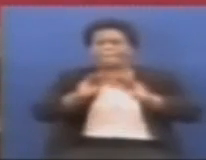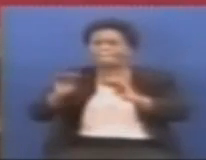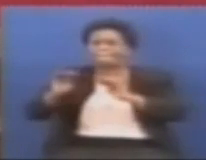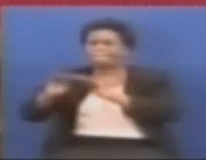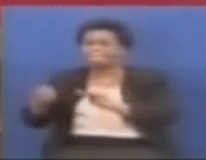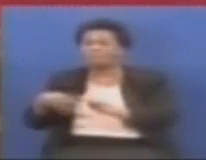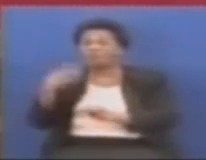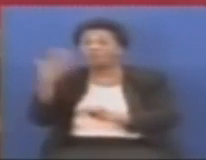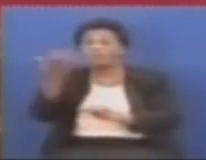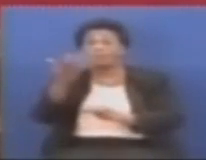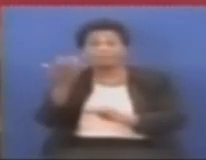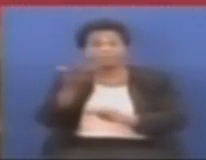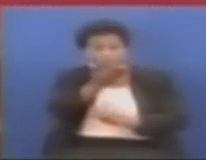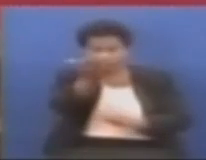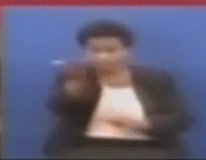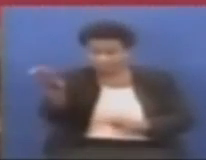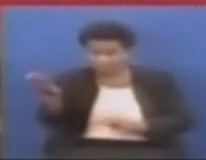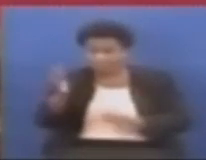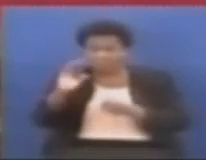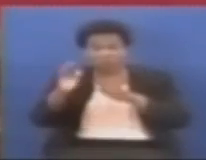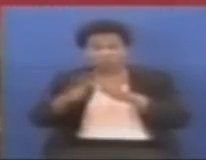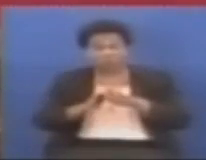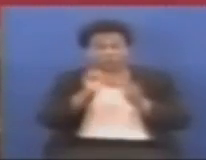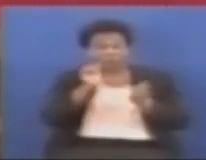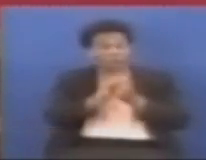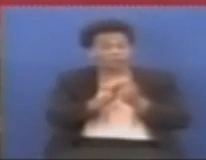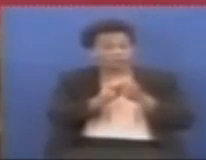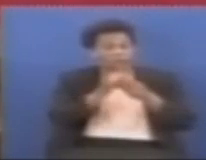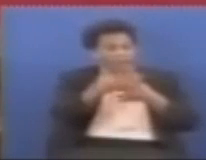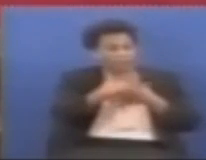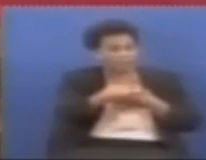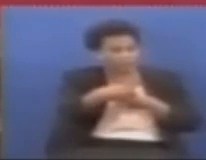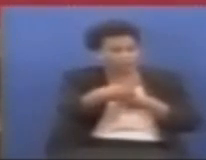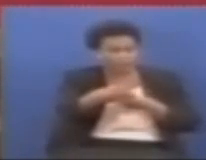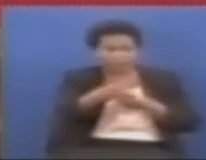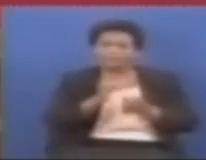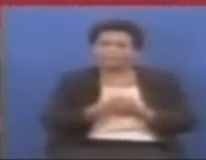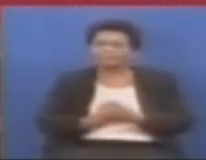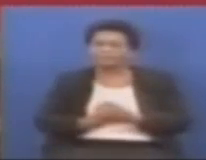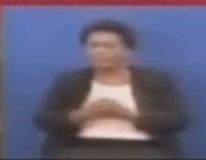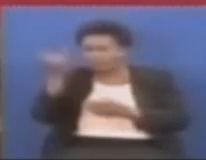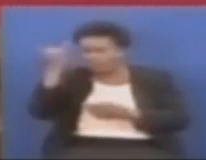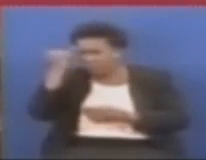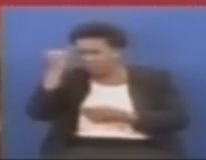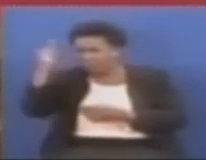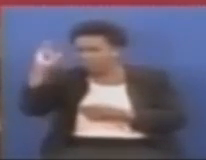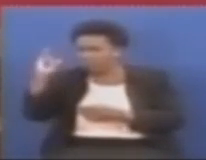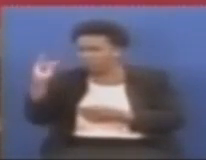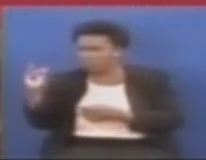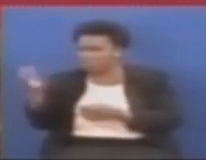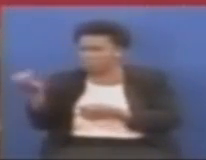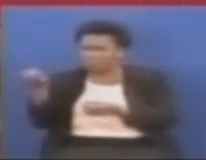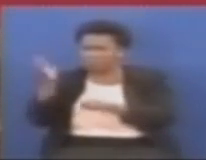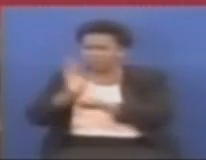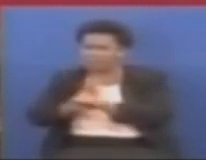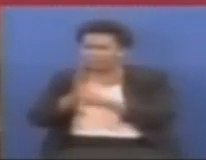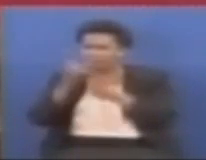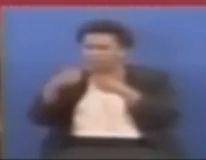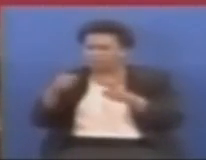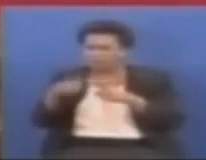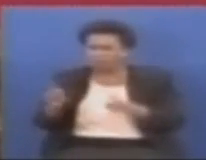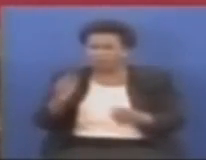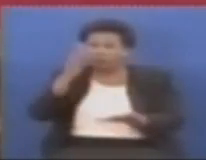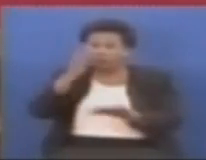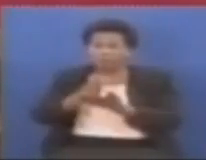Jamhuri ya Muungano wa Tanzania ya 1977. Ibara ya 13 kibano cha pili